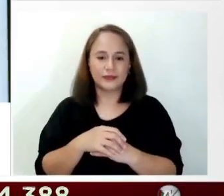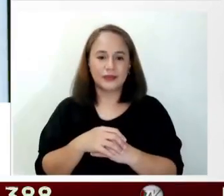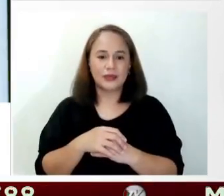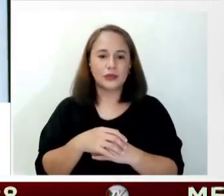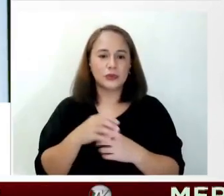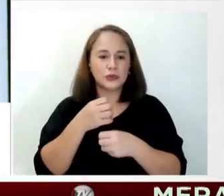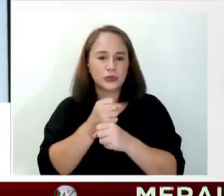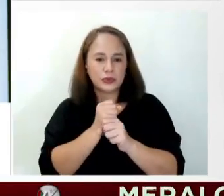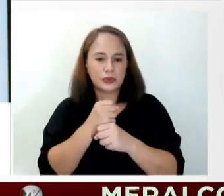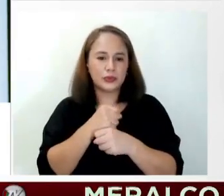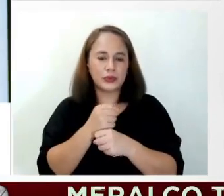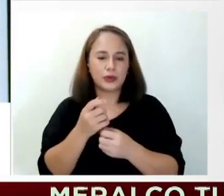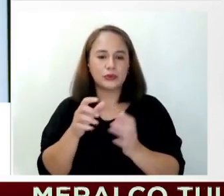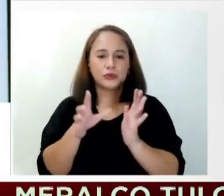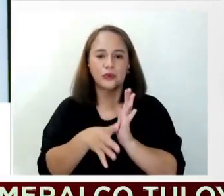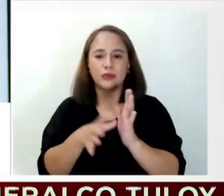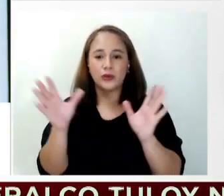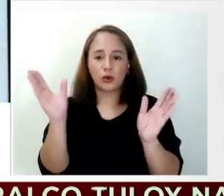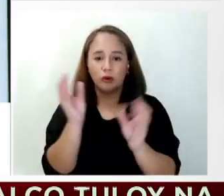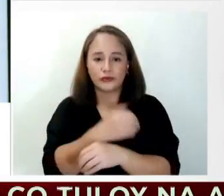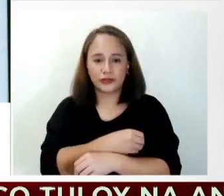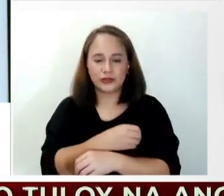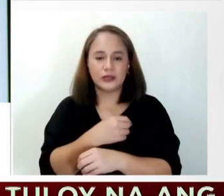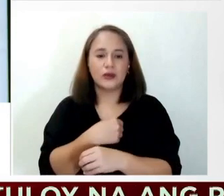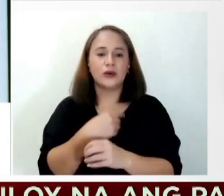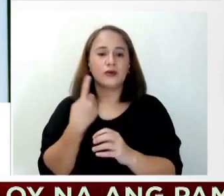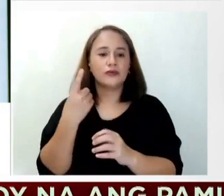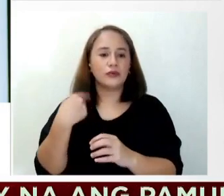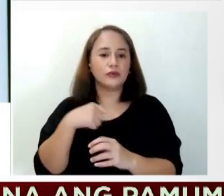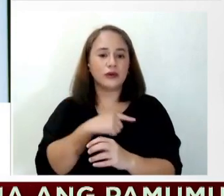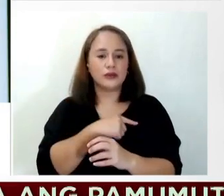recreation of a COMELEC office in order for us